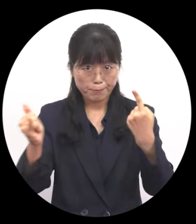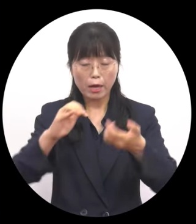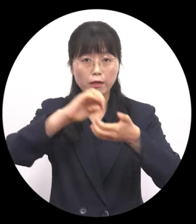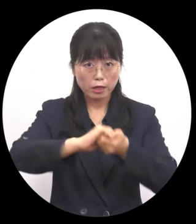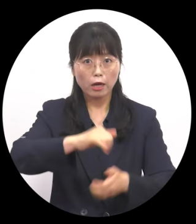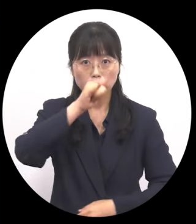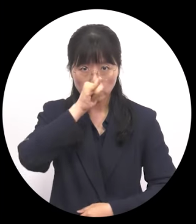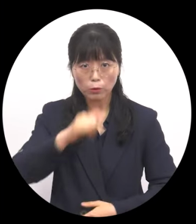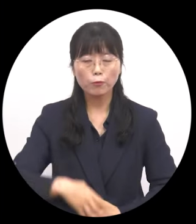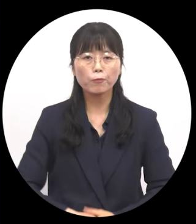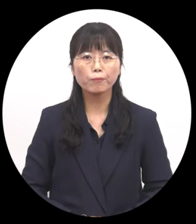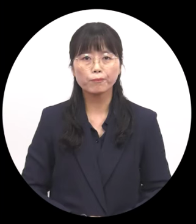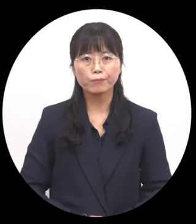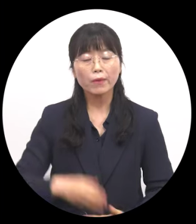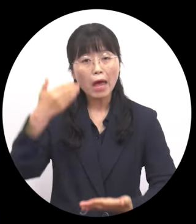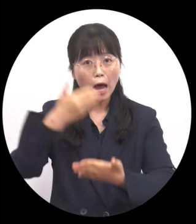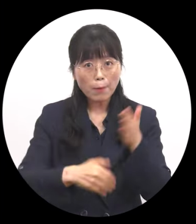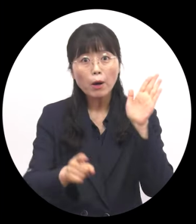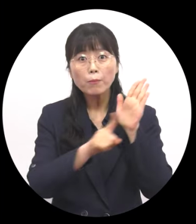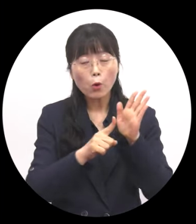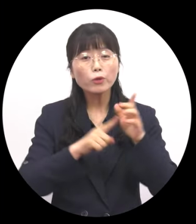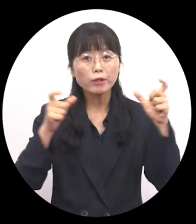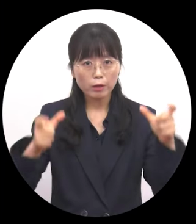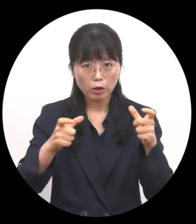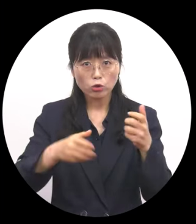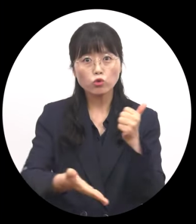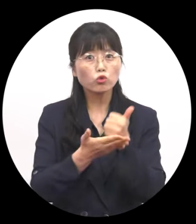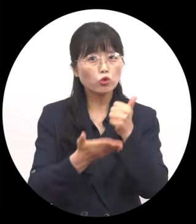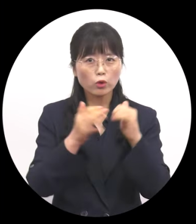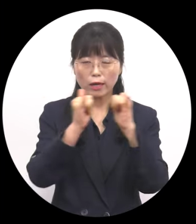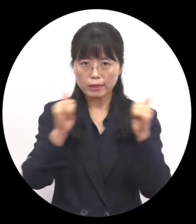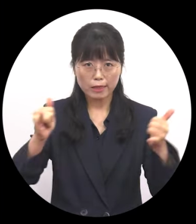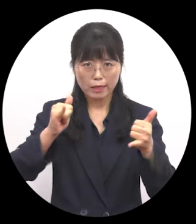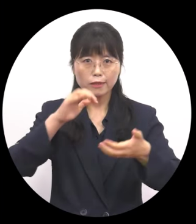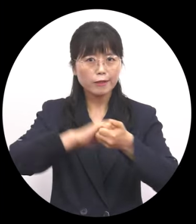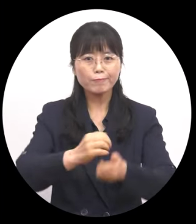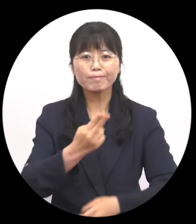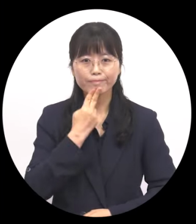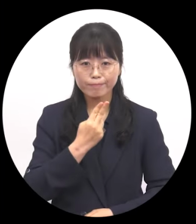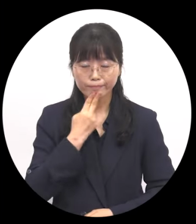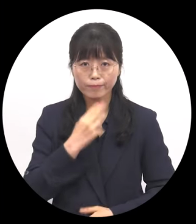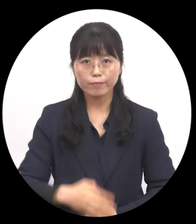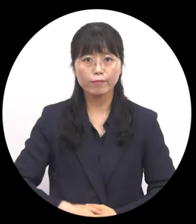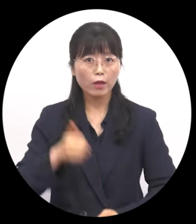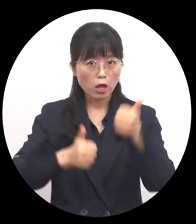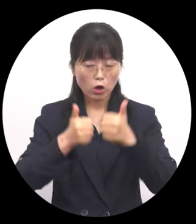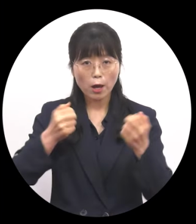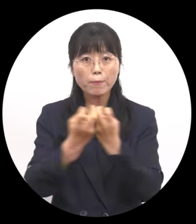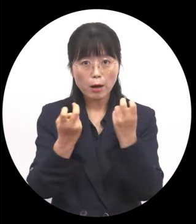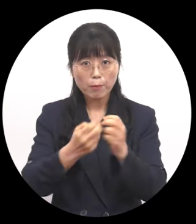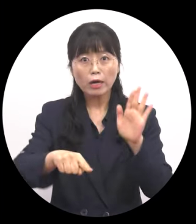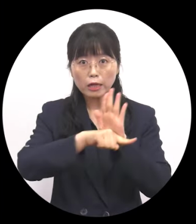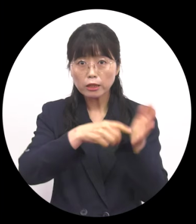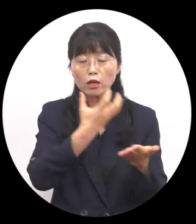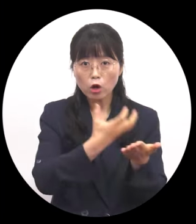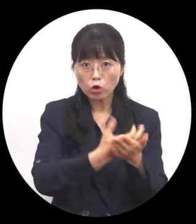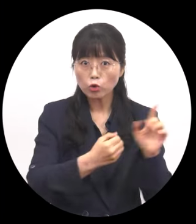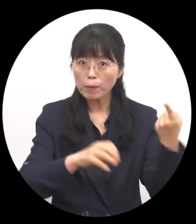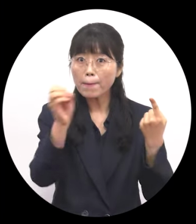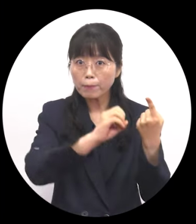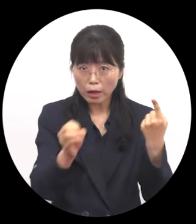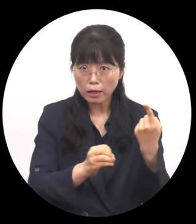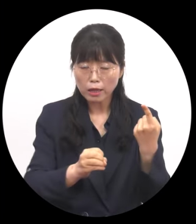되어 있고요. 나머지 모집 단위는 추천 인원에 제한이 없습니다. 전형 방법은 1단계 서류